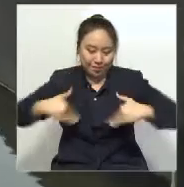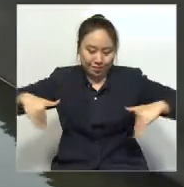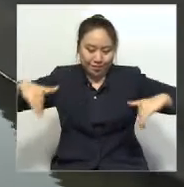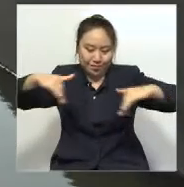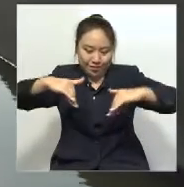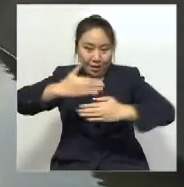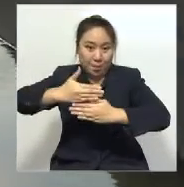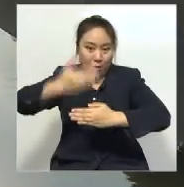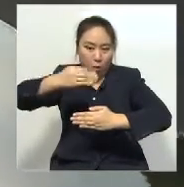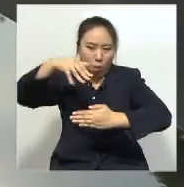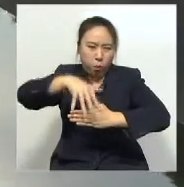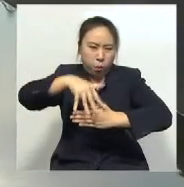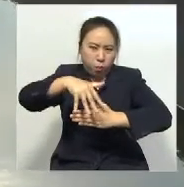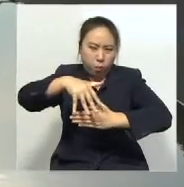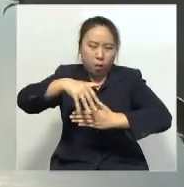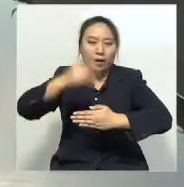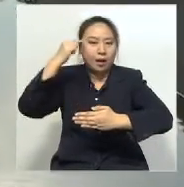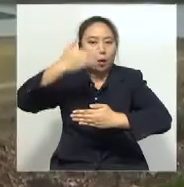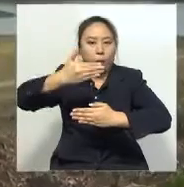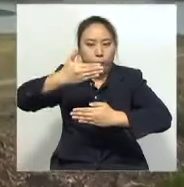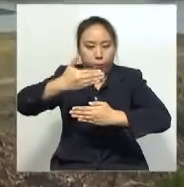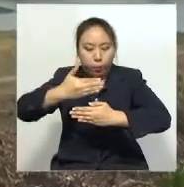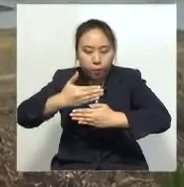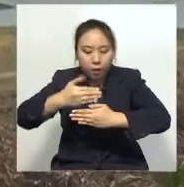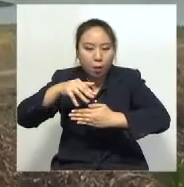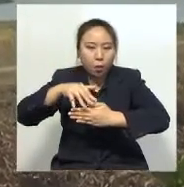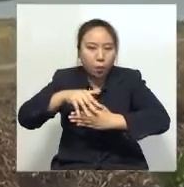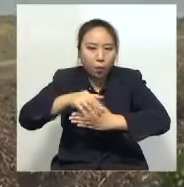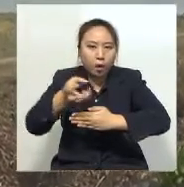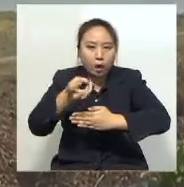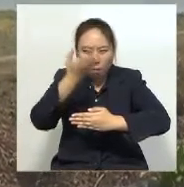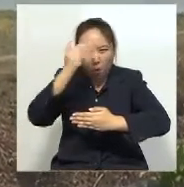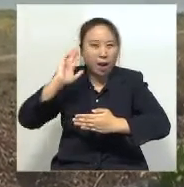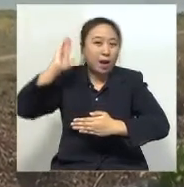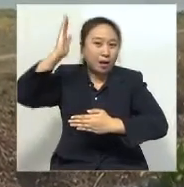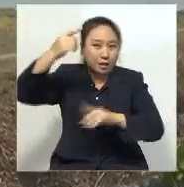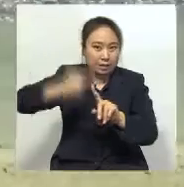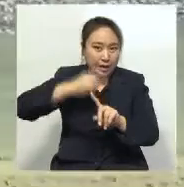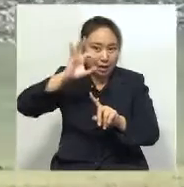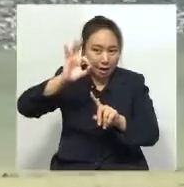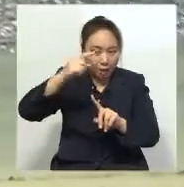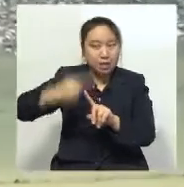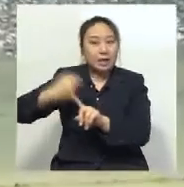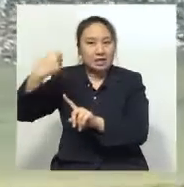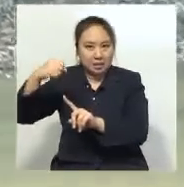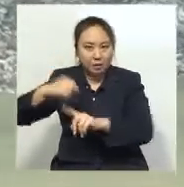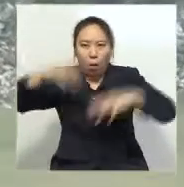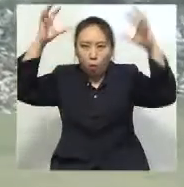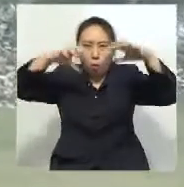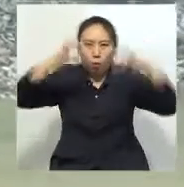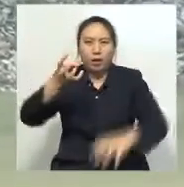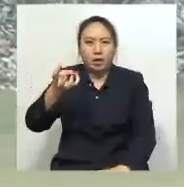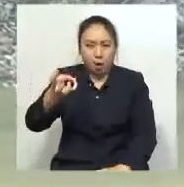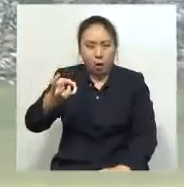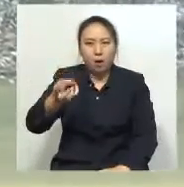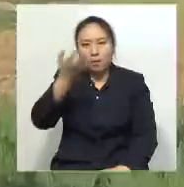ุกขนาดตามการคาดการว่าปริมาณน้ฝนนั้จากมีแวโน้ifenลดรงในเดือนกัยายนถึงตุราคมที่ต้อง